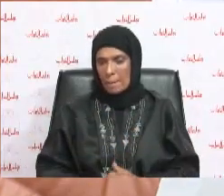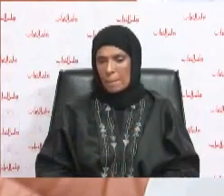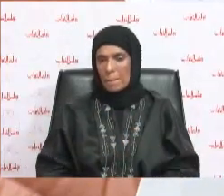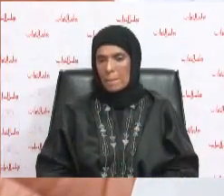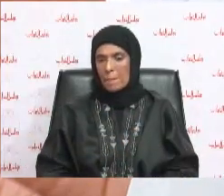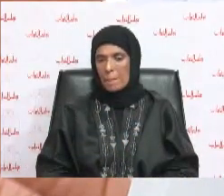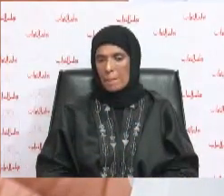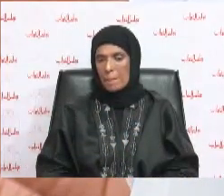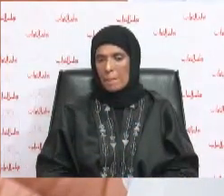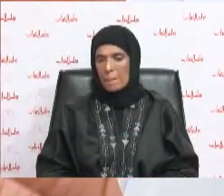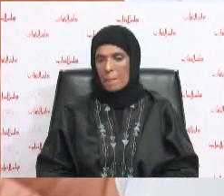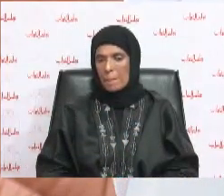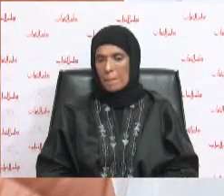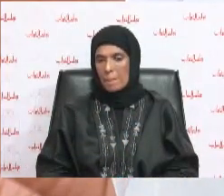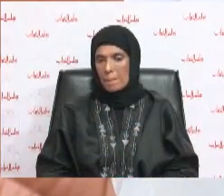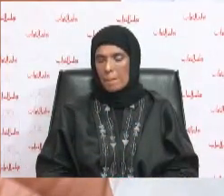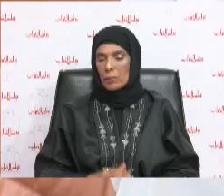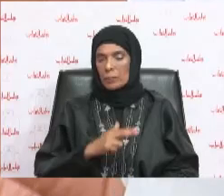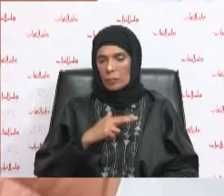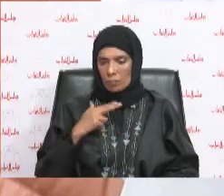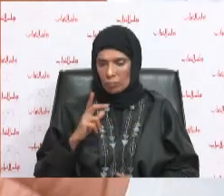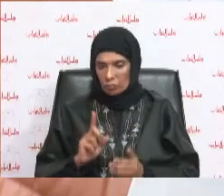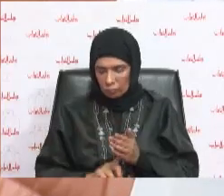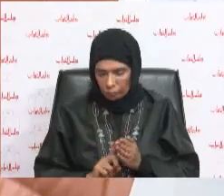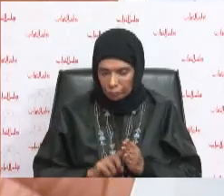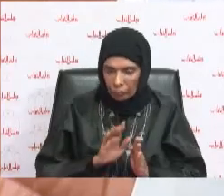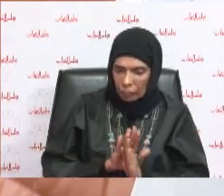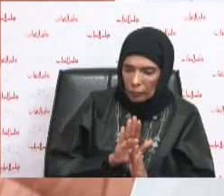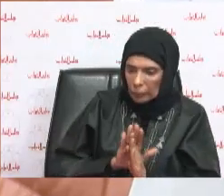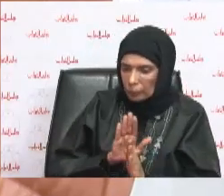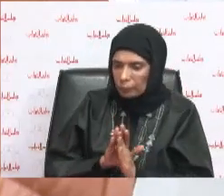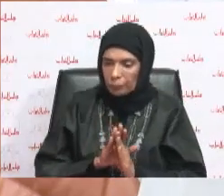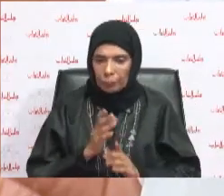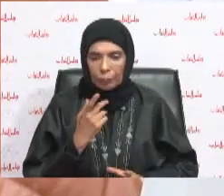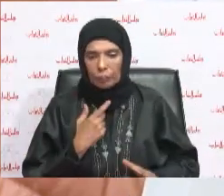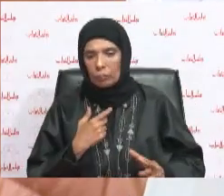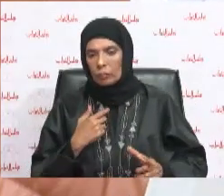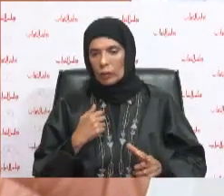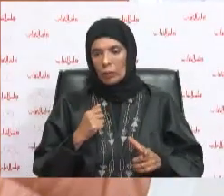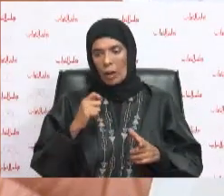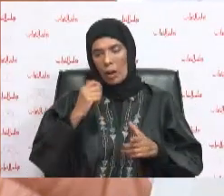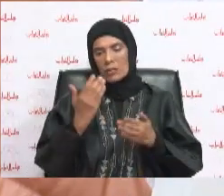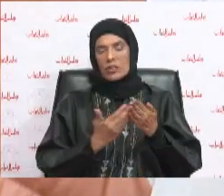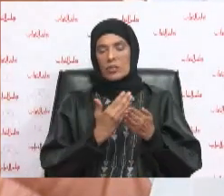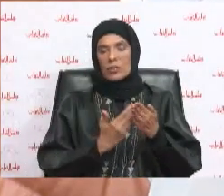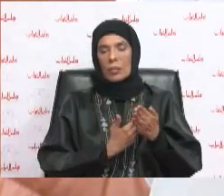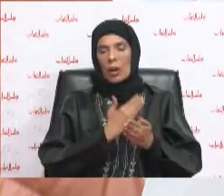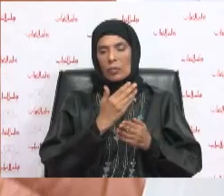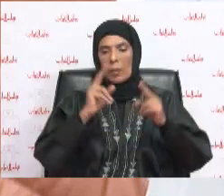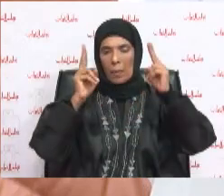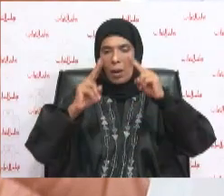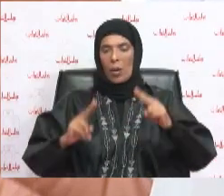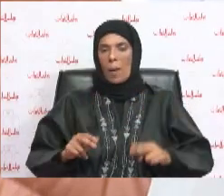ذكرني يعني الحكومة يجب دعم القطاع التجاري أو القطاع الاستثماري من الكهرباء